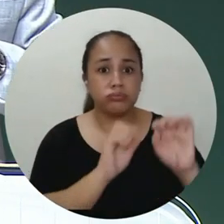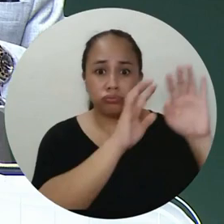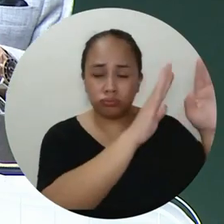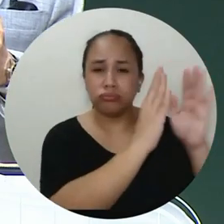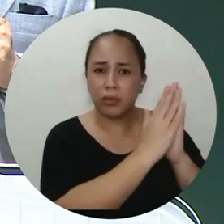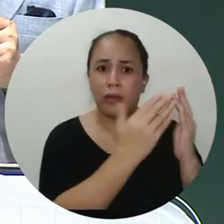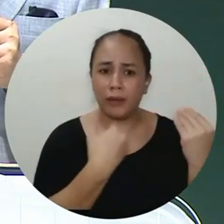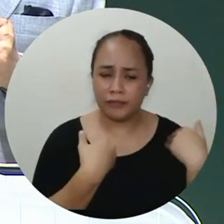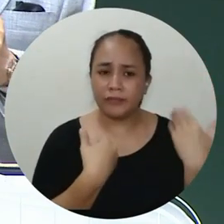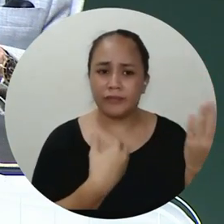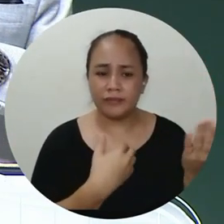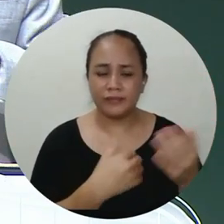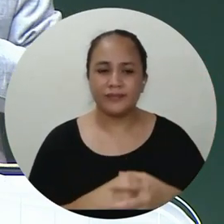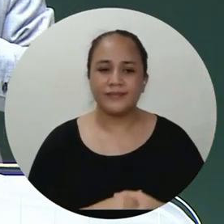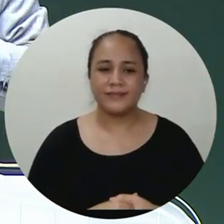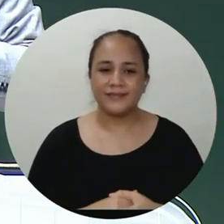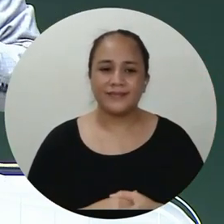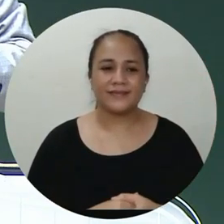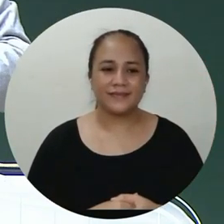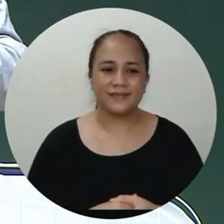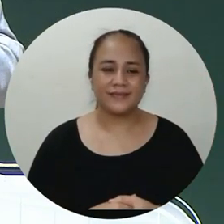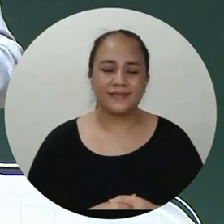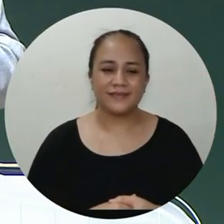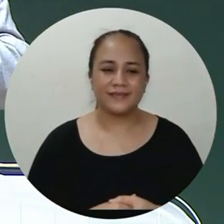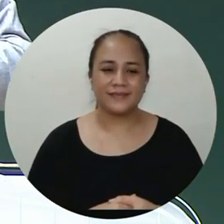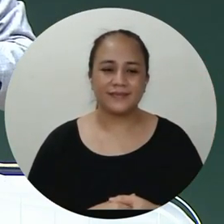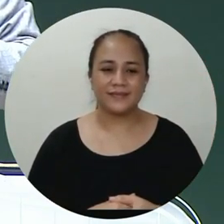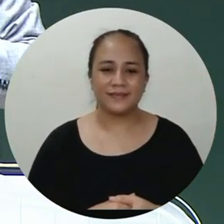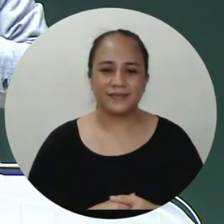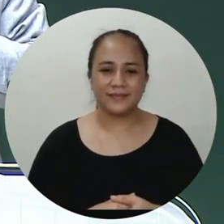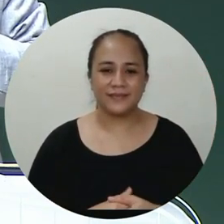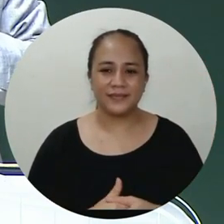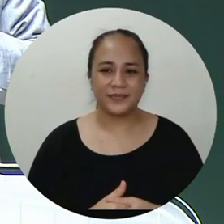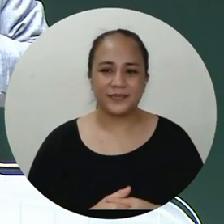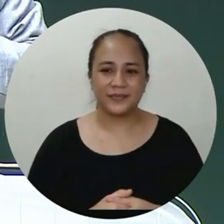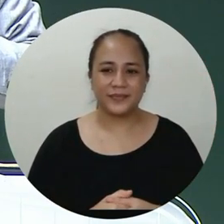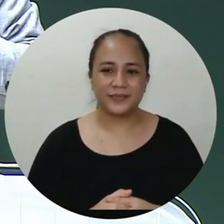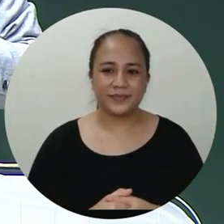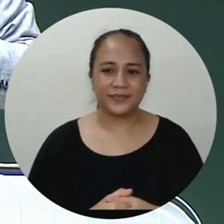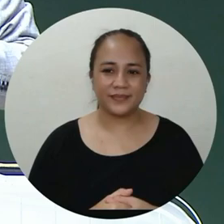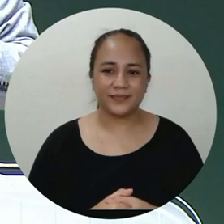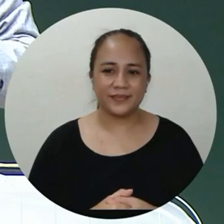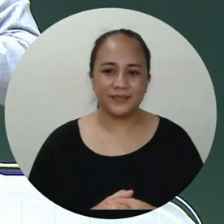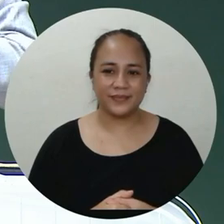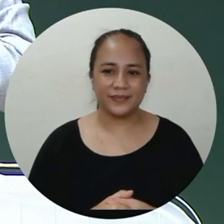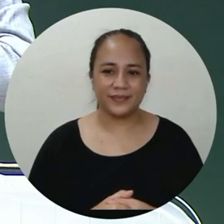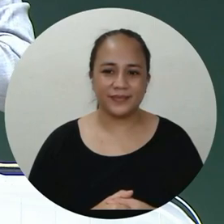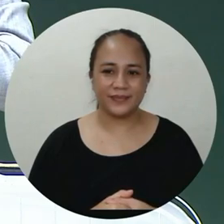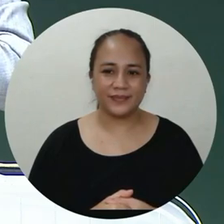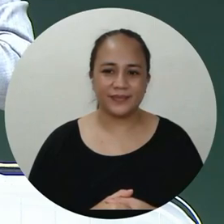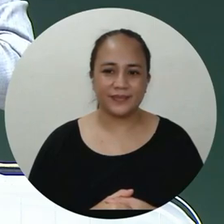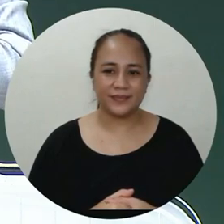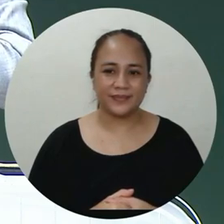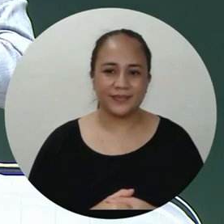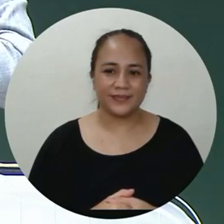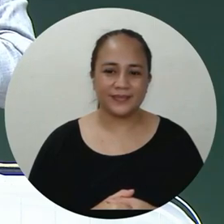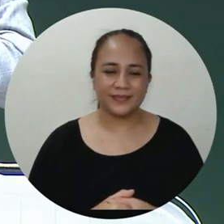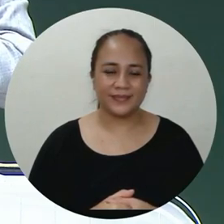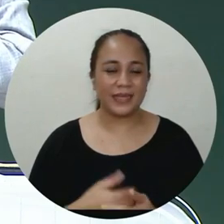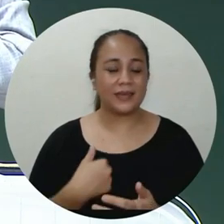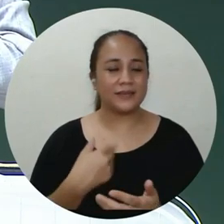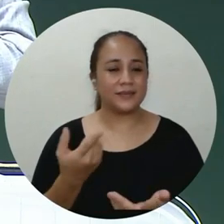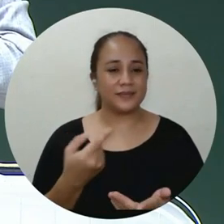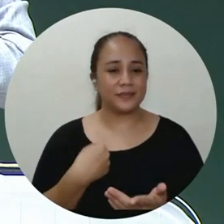저는 한 달에 3일 금식하고 3일 보호식에서 한 달에 일주일씩 기도했어요. So and I